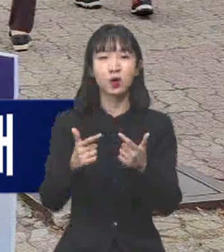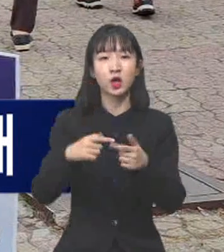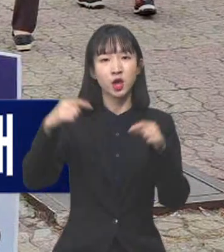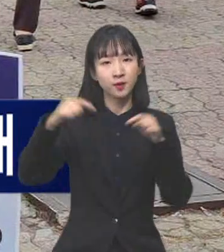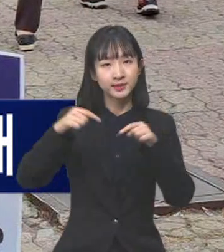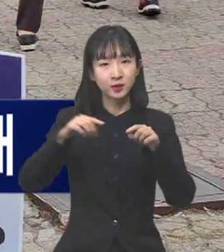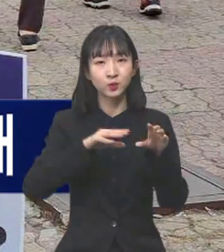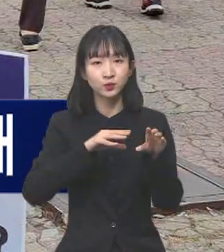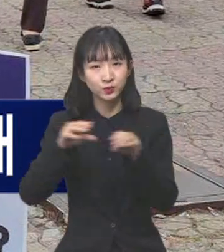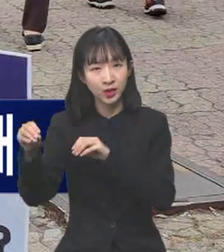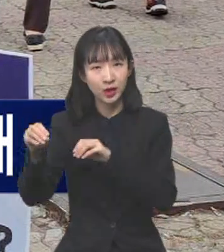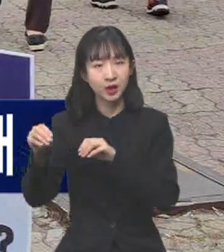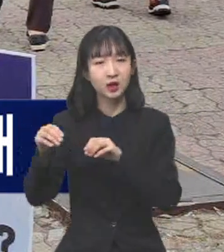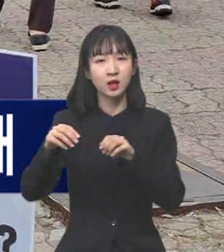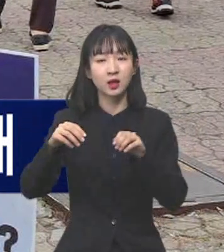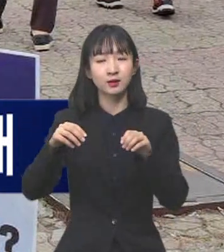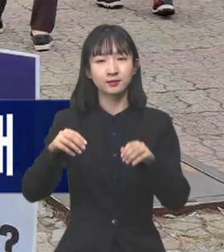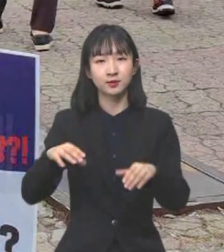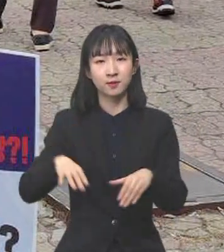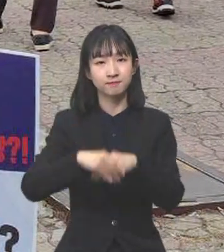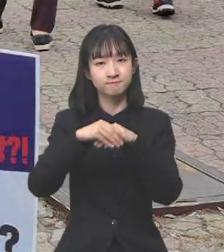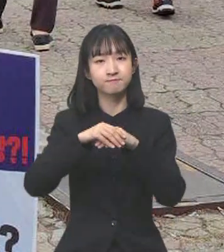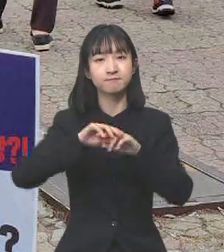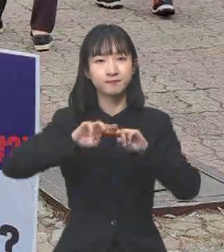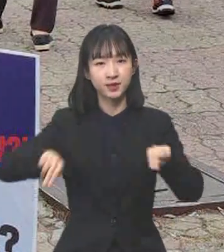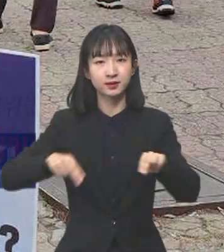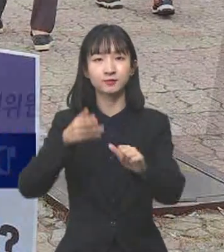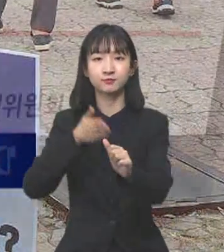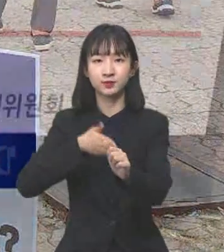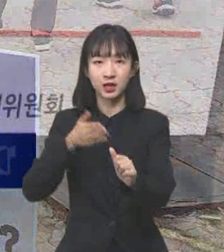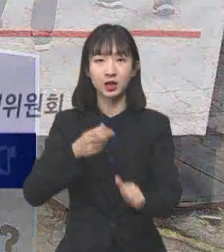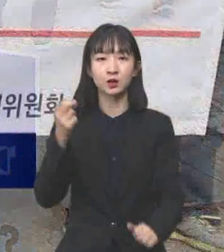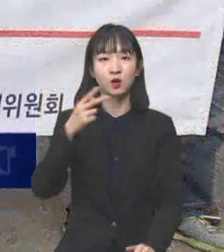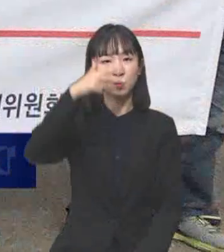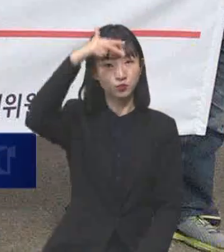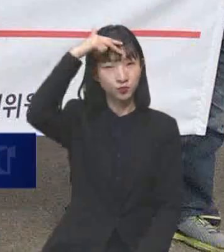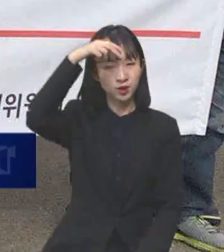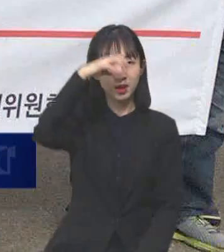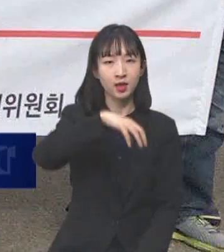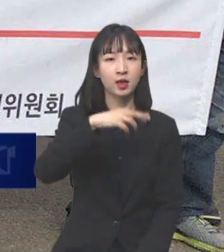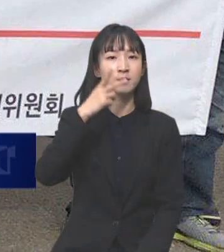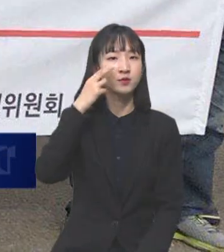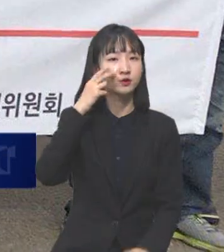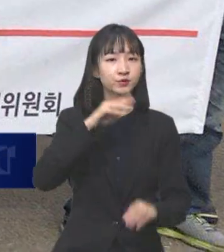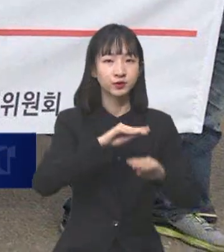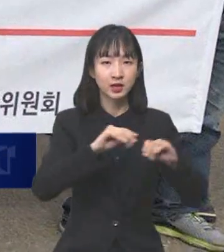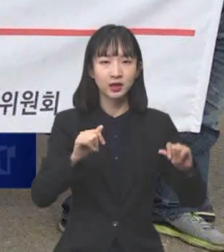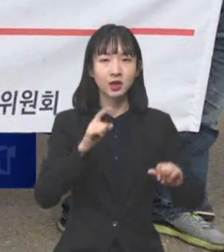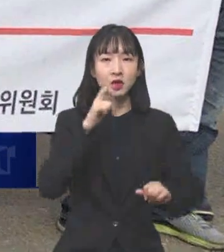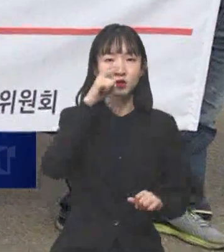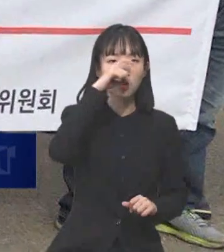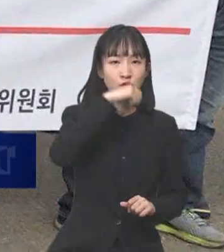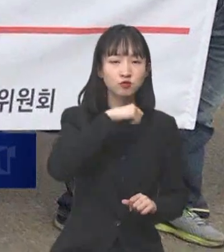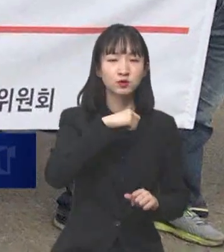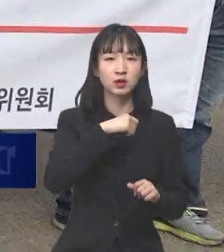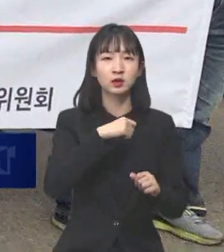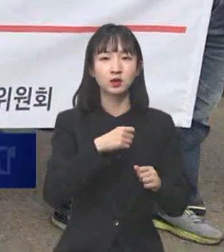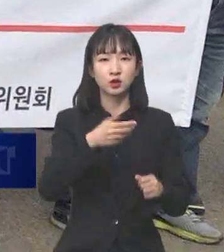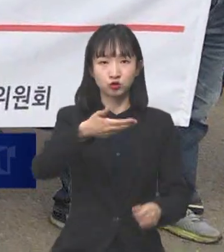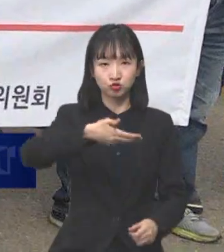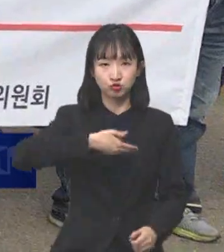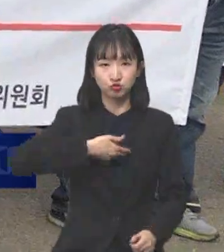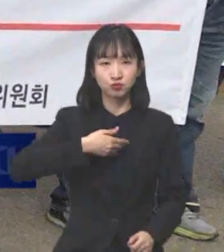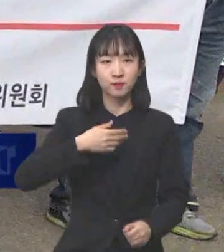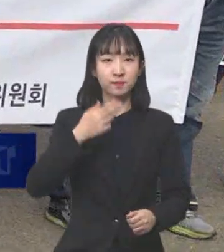협정 폐기를 선언할 것을 촉구했습니다 또한 부평 미군기지 환경오염 의원 인자인 주한미군 의 환경오염의